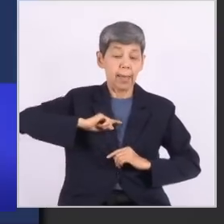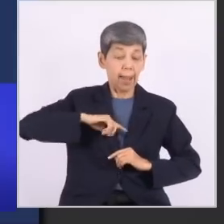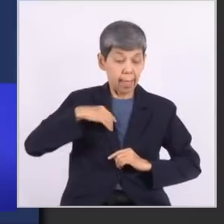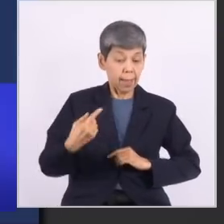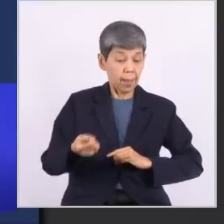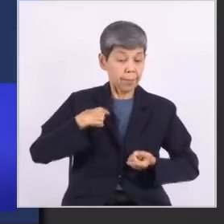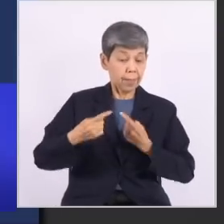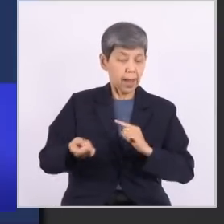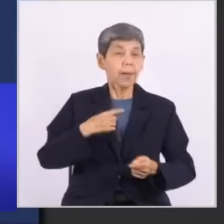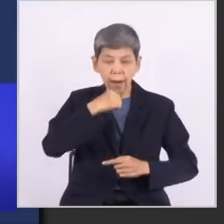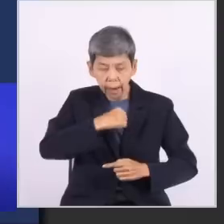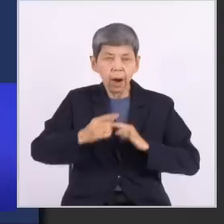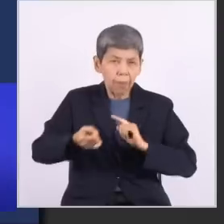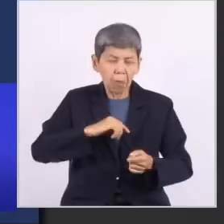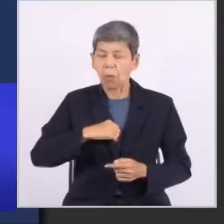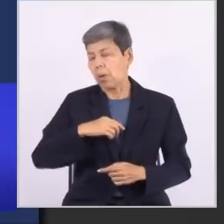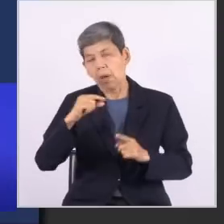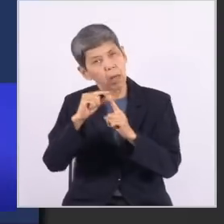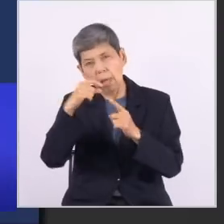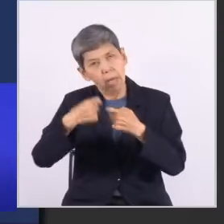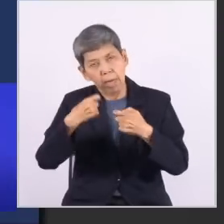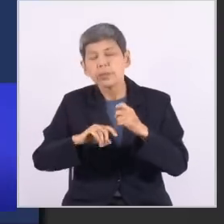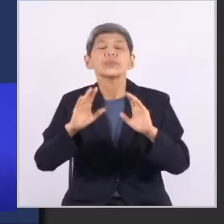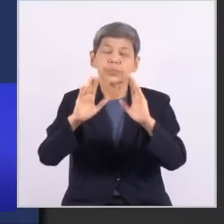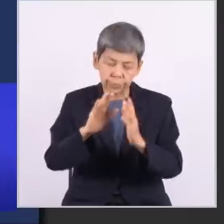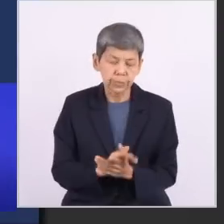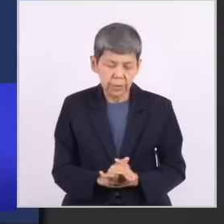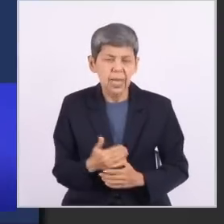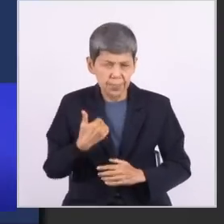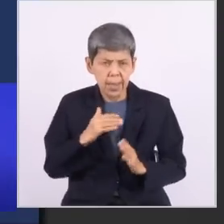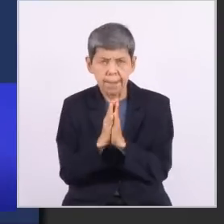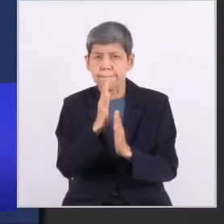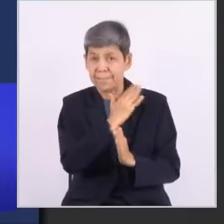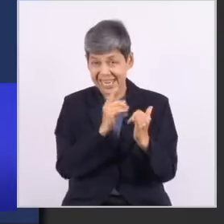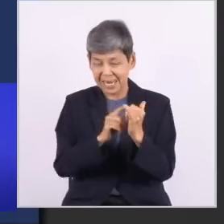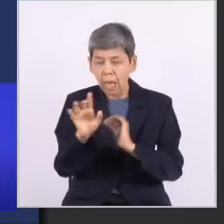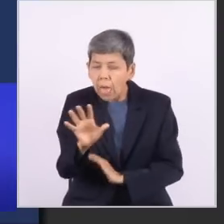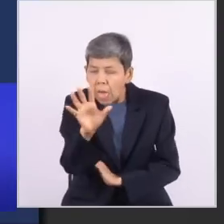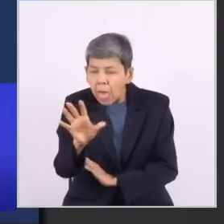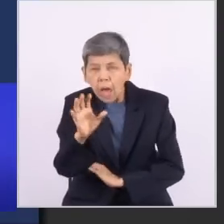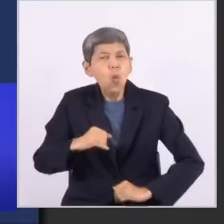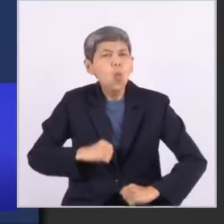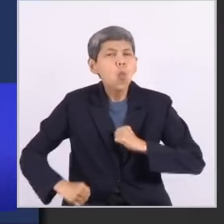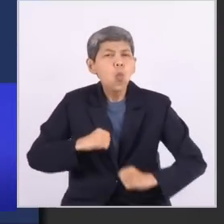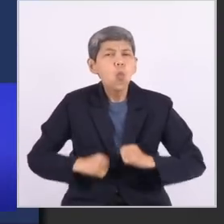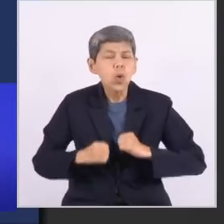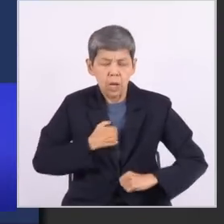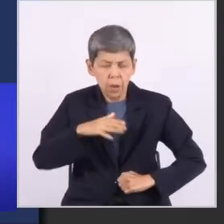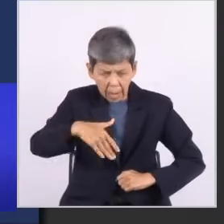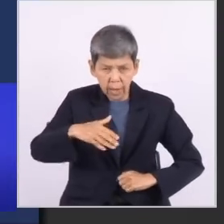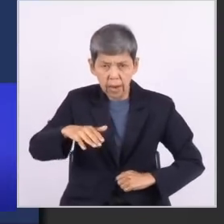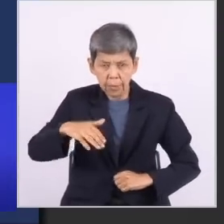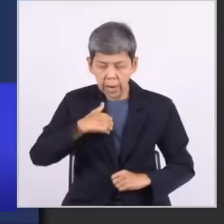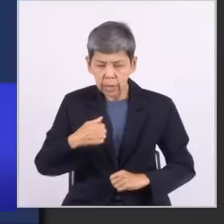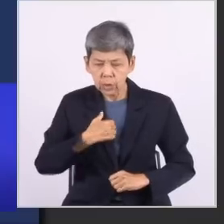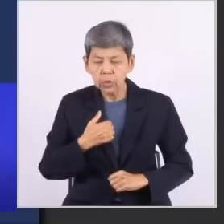เงี้ยนะเข้าใจยากนะเอาง่ายๆว่ามีพระรูปหนึ่งไปหลอกเด็กมาก็แล้วกันนะครับมาเพื่อที่จะ